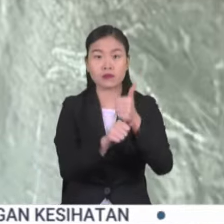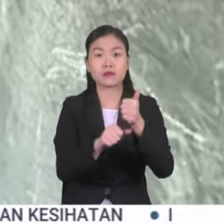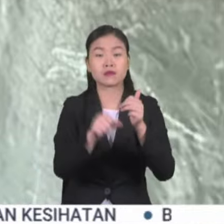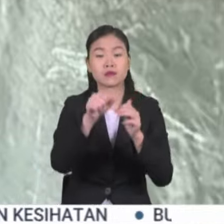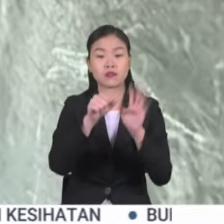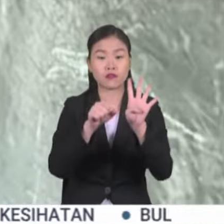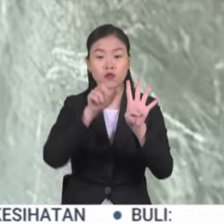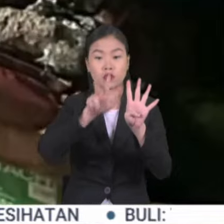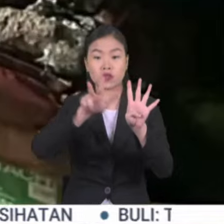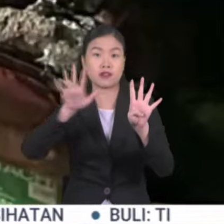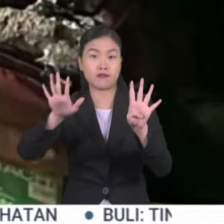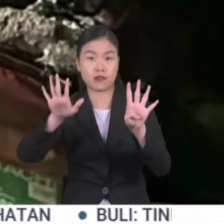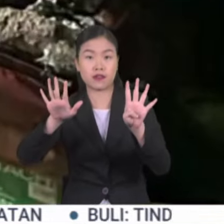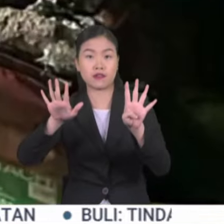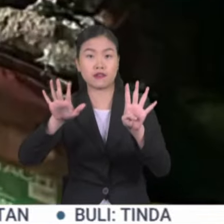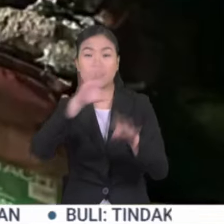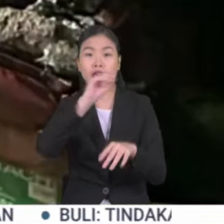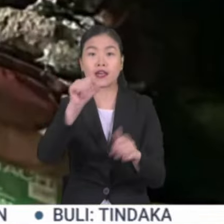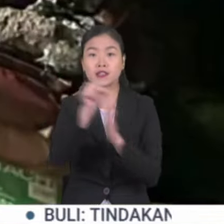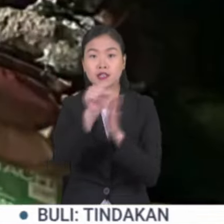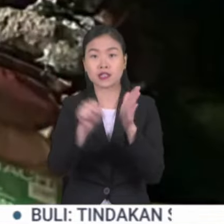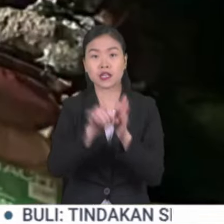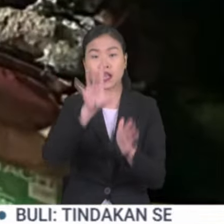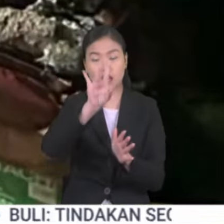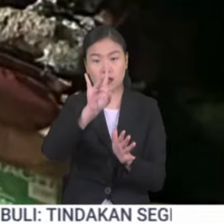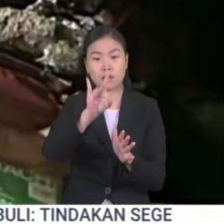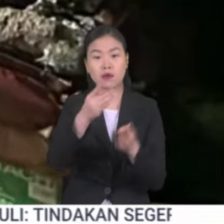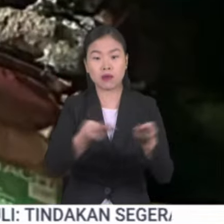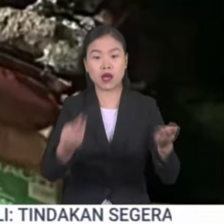keseksaan dan seksyen 8 akta bahan letupan